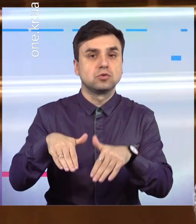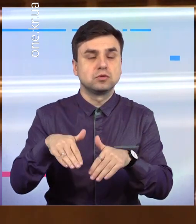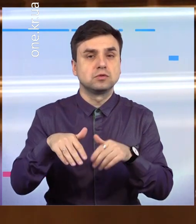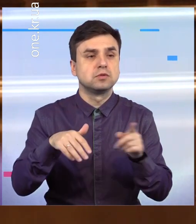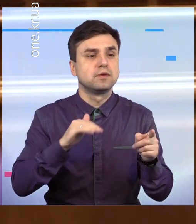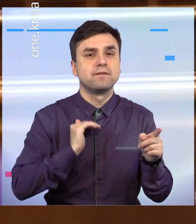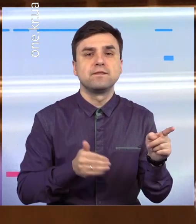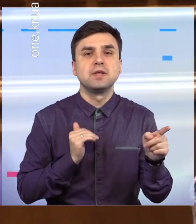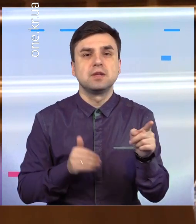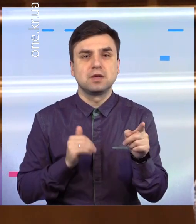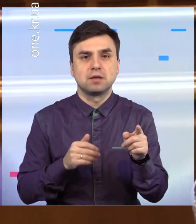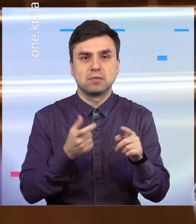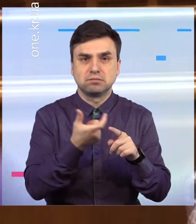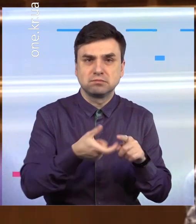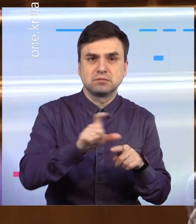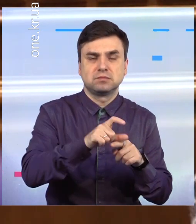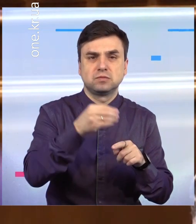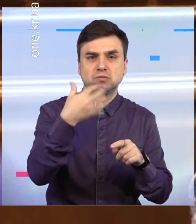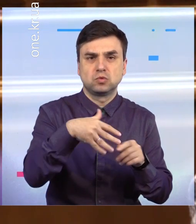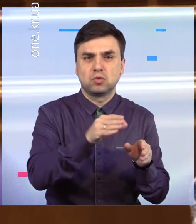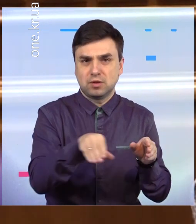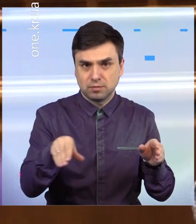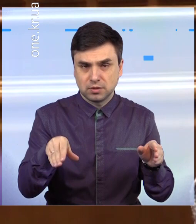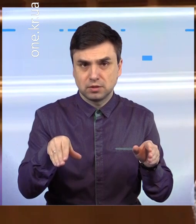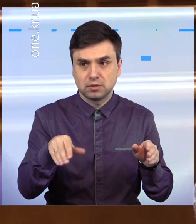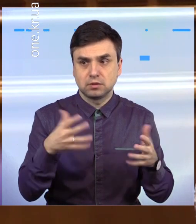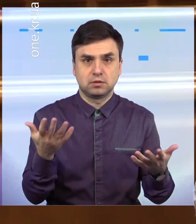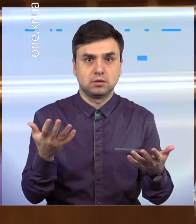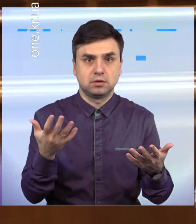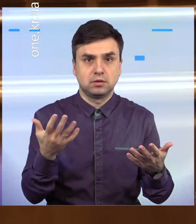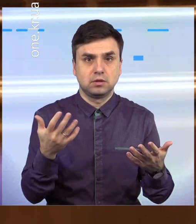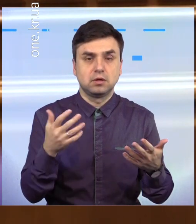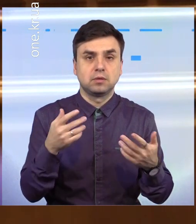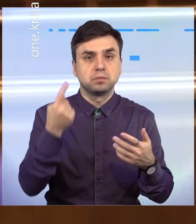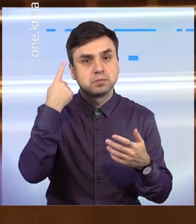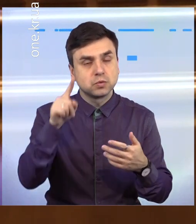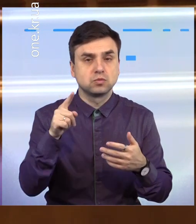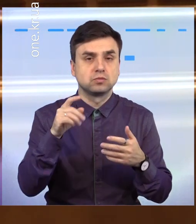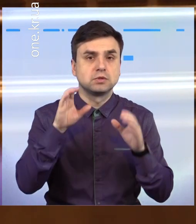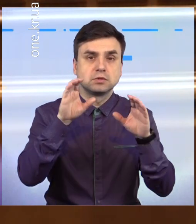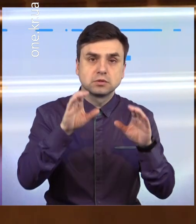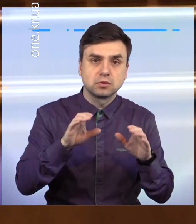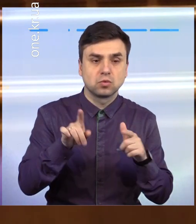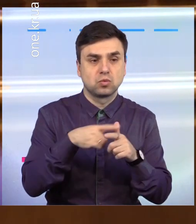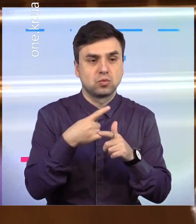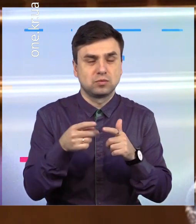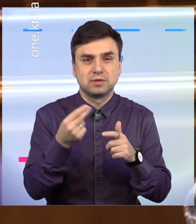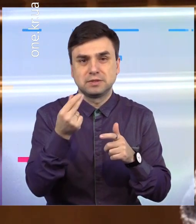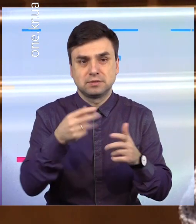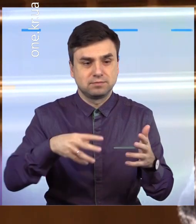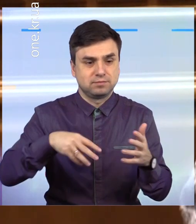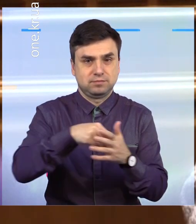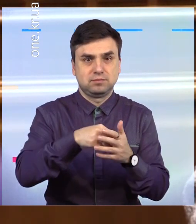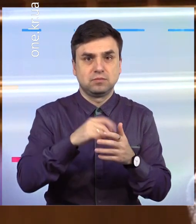голосование в Верховной Раде на ближайшей сессии закон или методику о компенсации по ФОПам затрат в связи